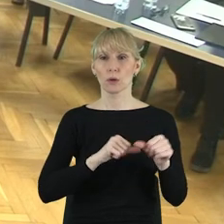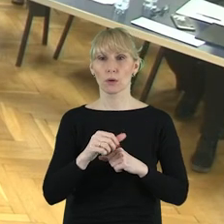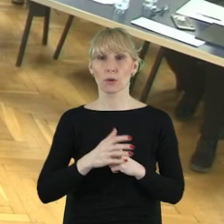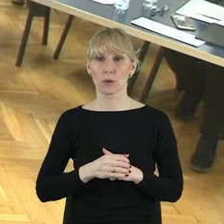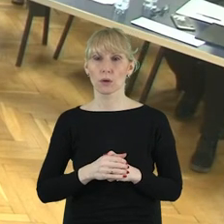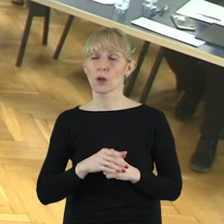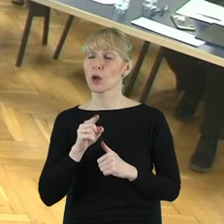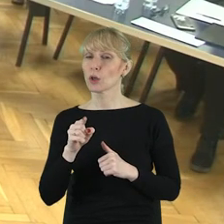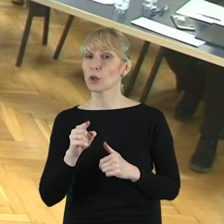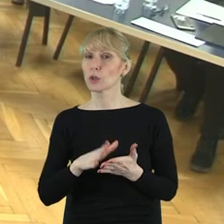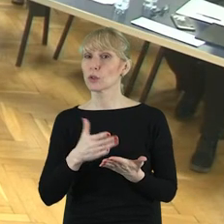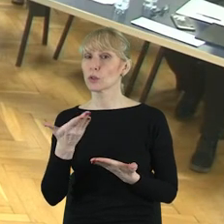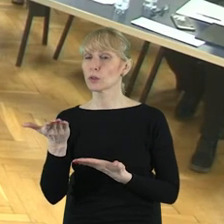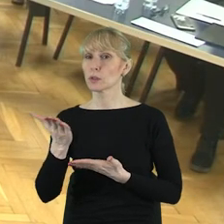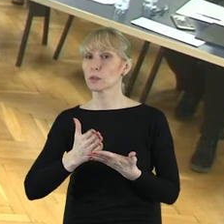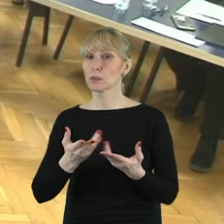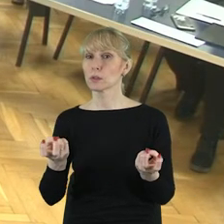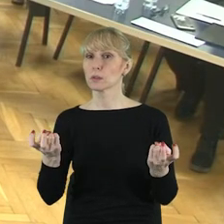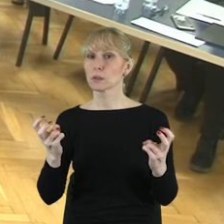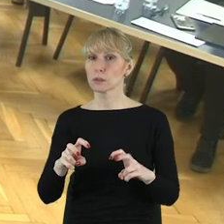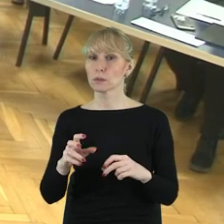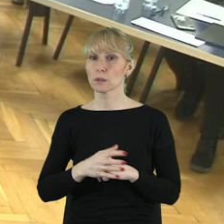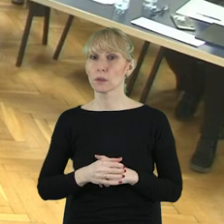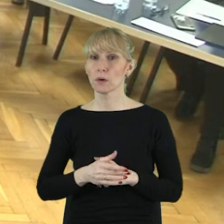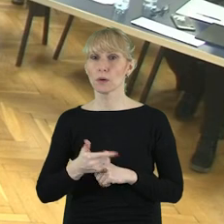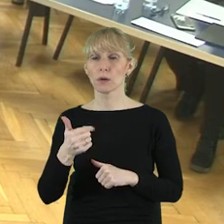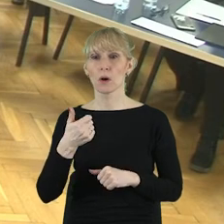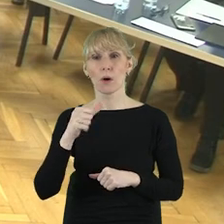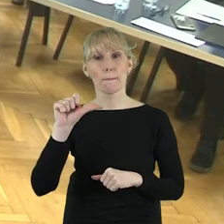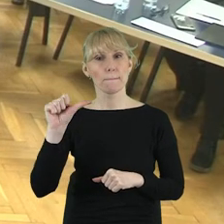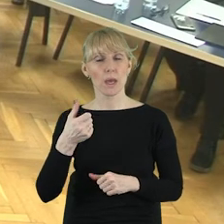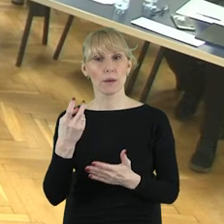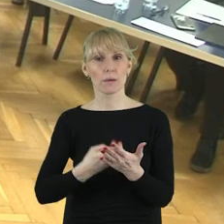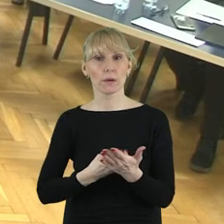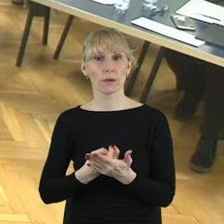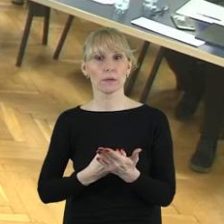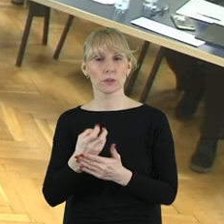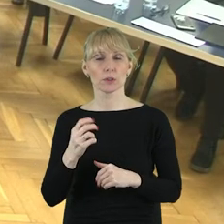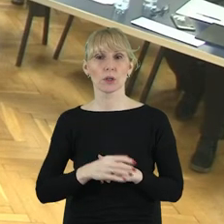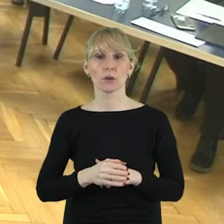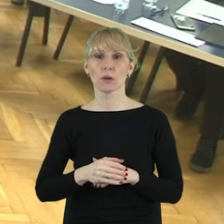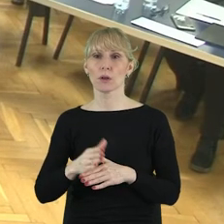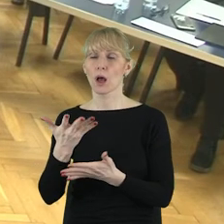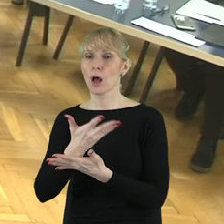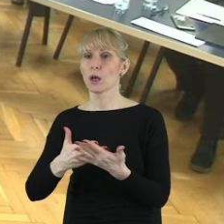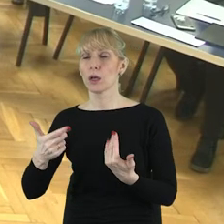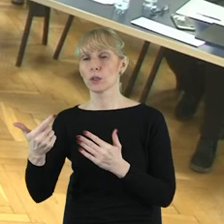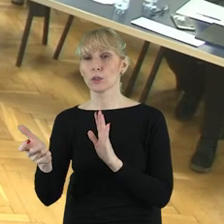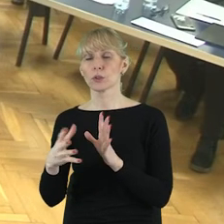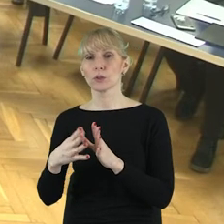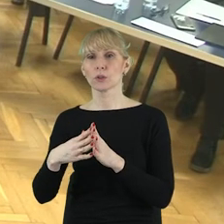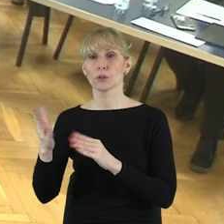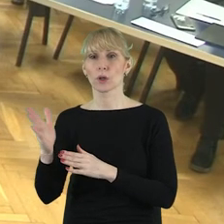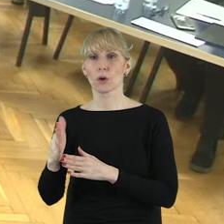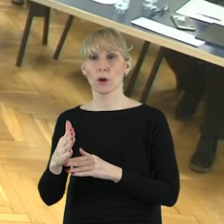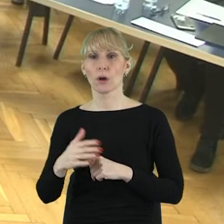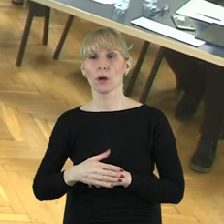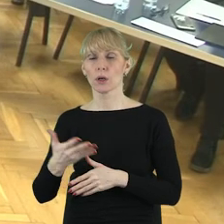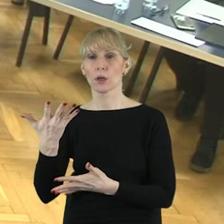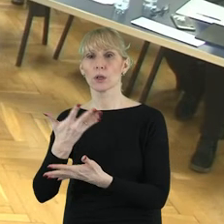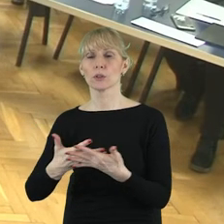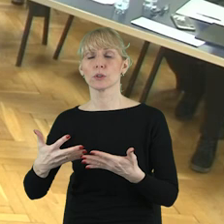drugiego naboru. Zebrania założycielskie odbyły się m.in. 1 lutego, Nasza Ziemia, 10 marca,